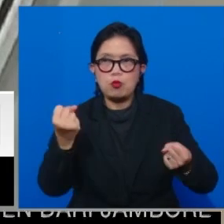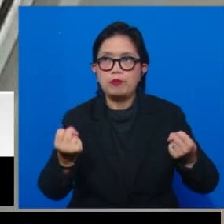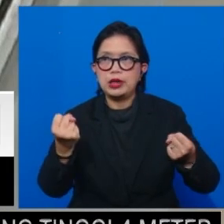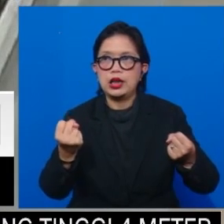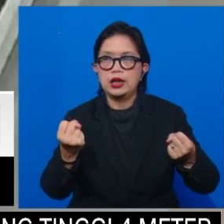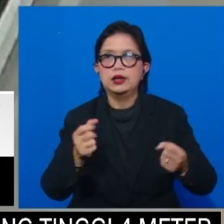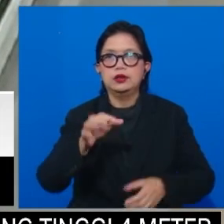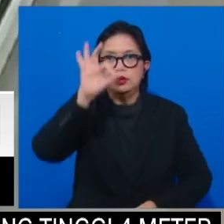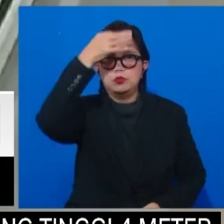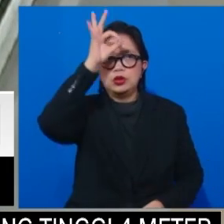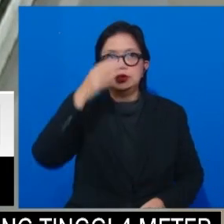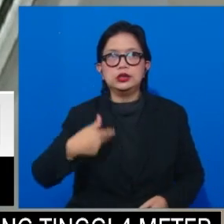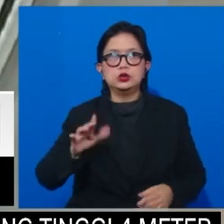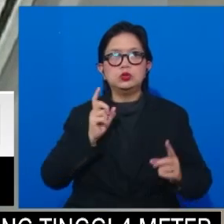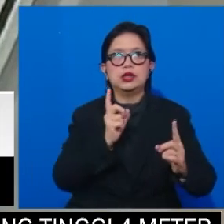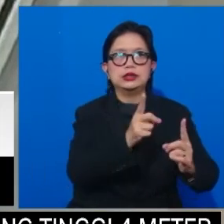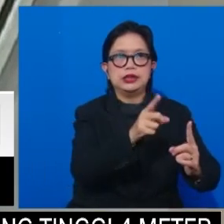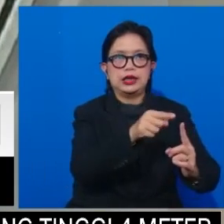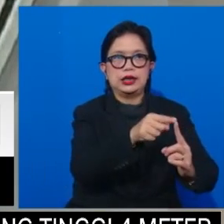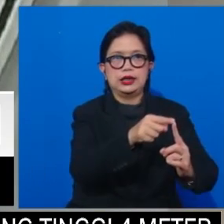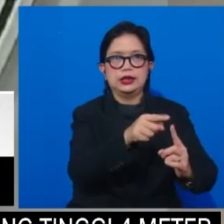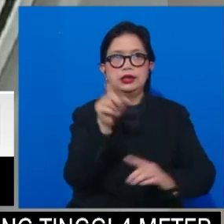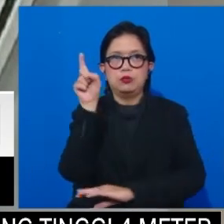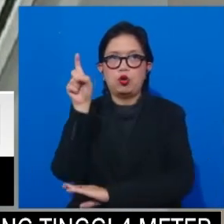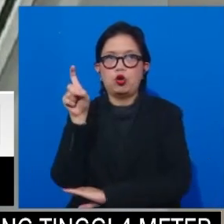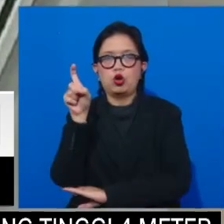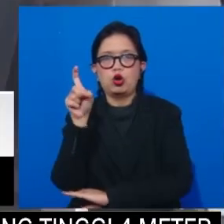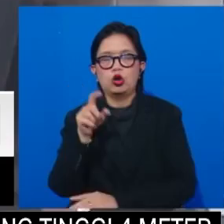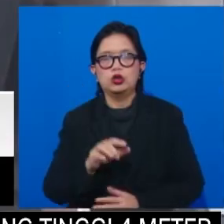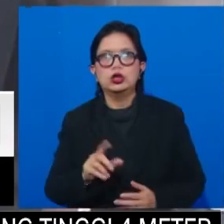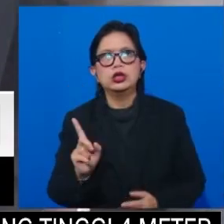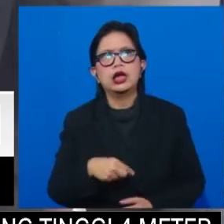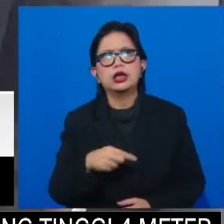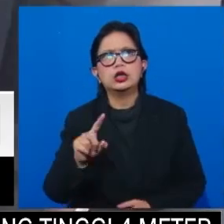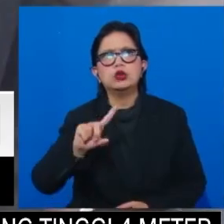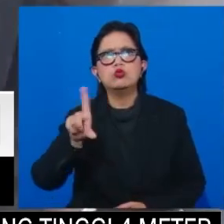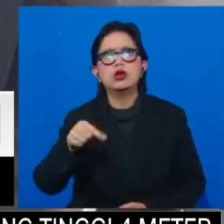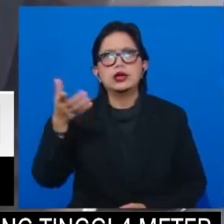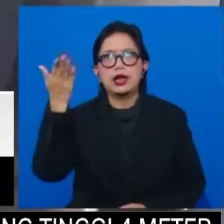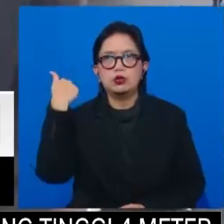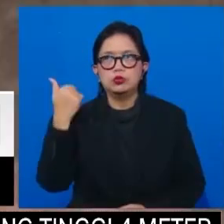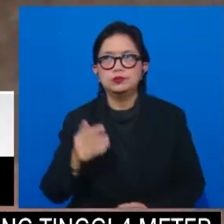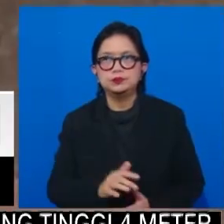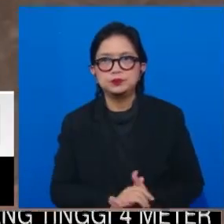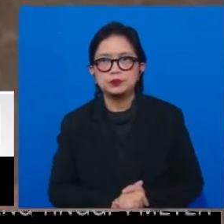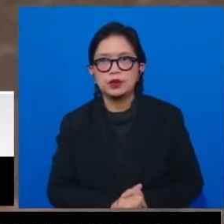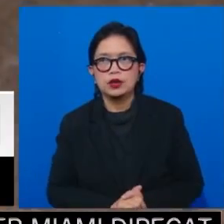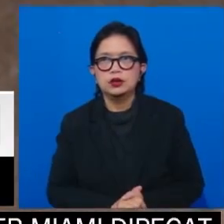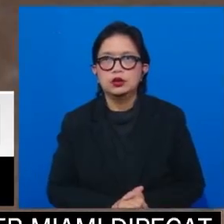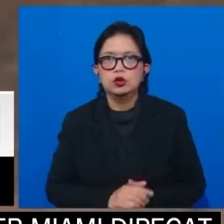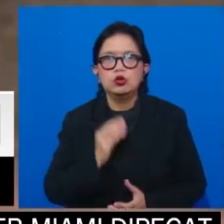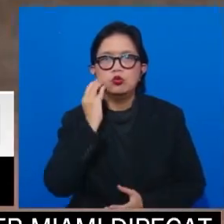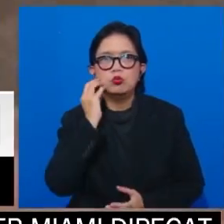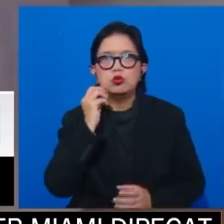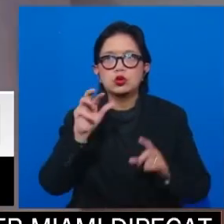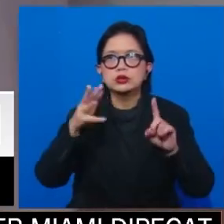petugas Reskrim Polresta Kota Bogor, Jawa Barat sejak bulan lalu. Pria 19 tahun ini terpaksa dilumpuhkan petugas